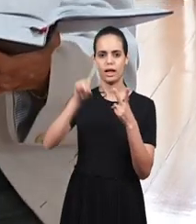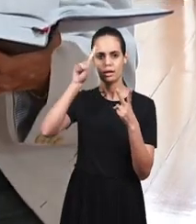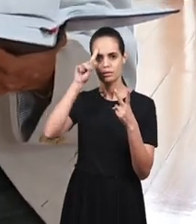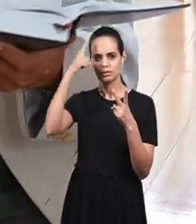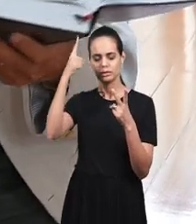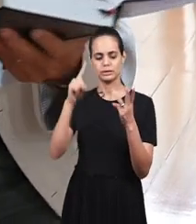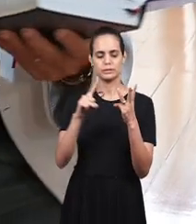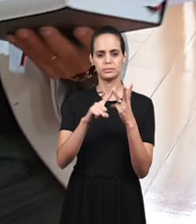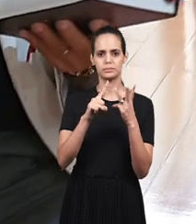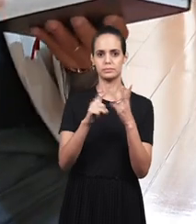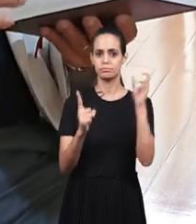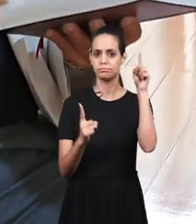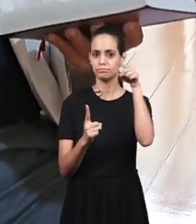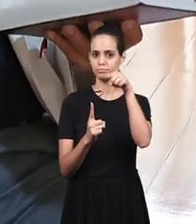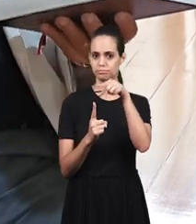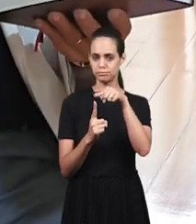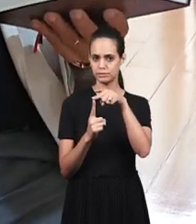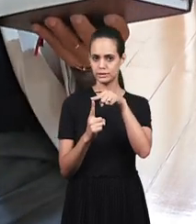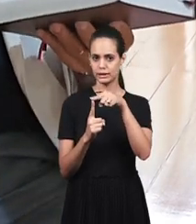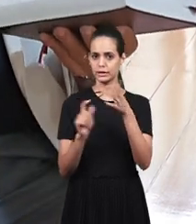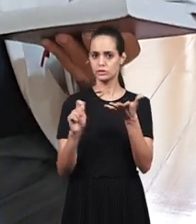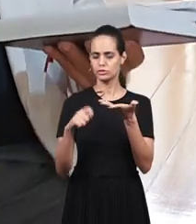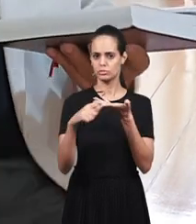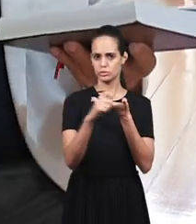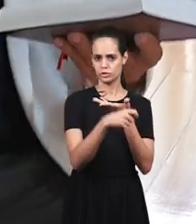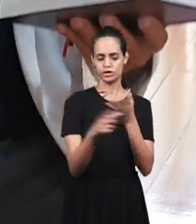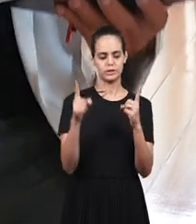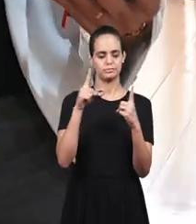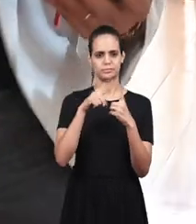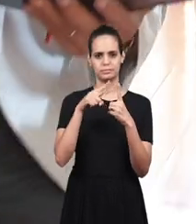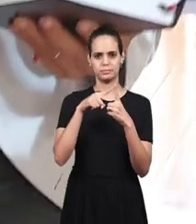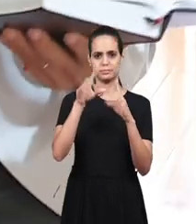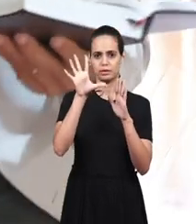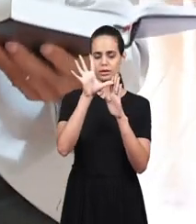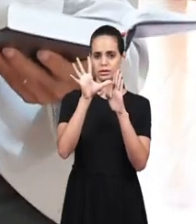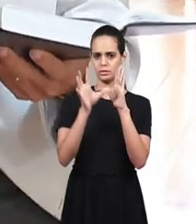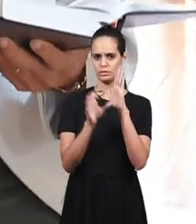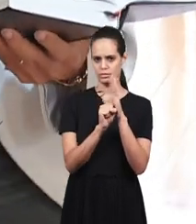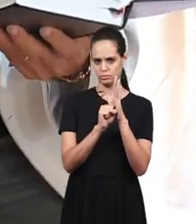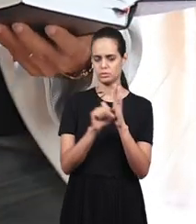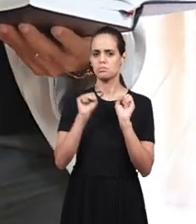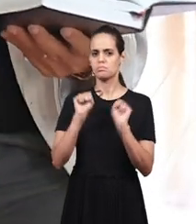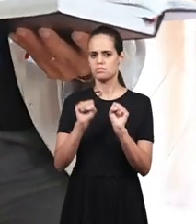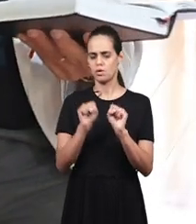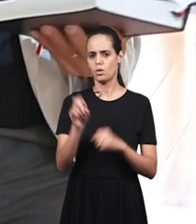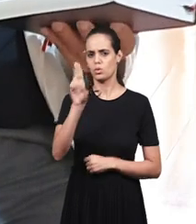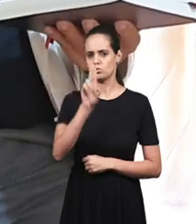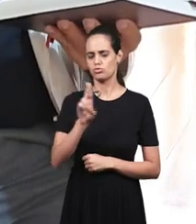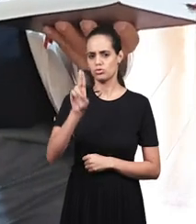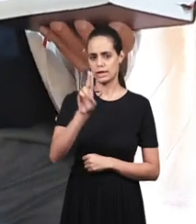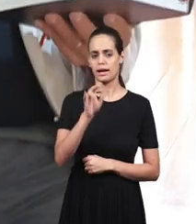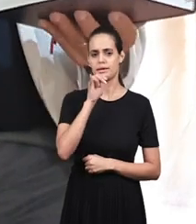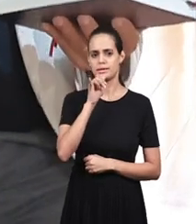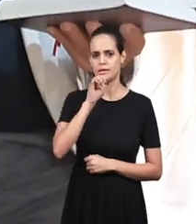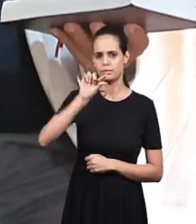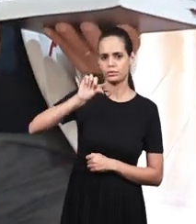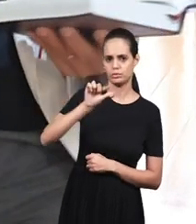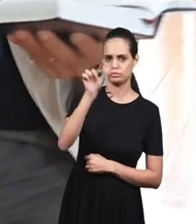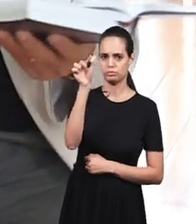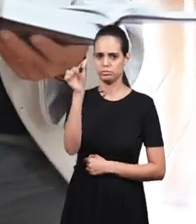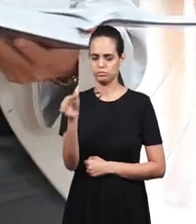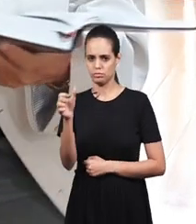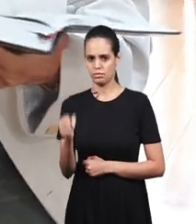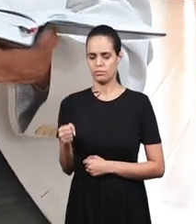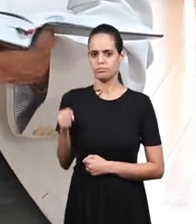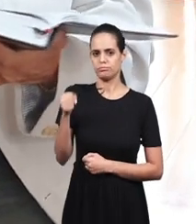mystère qui apparaît avec sur des symboles dans les allégories, dans des typologies. Quand on parle de symboles,